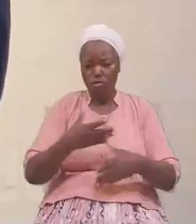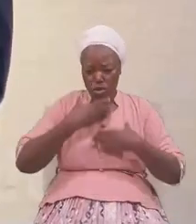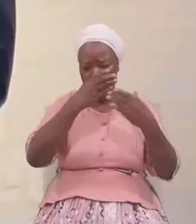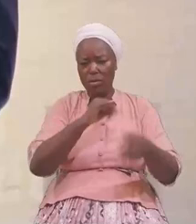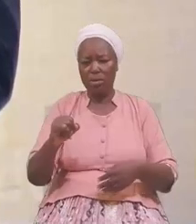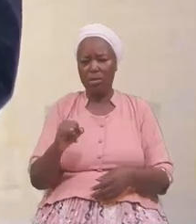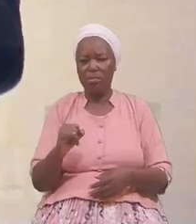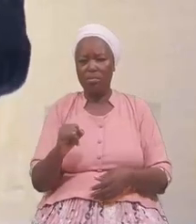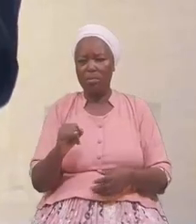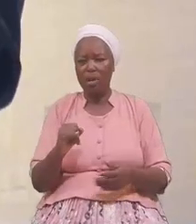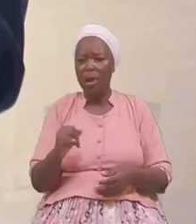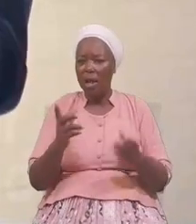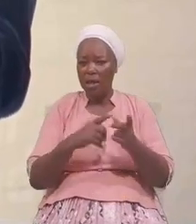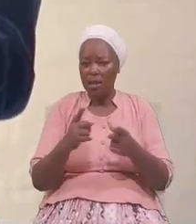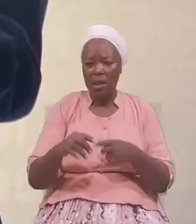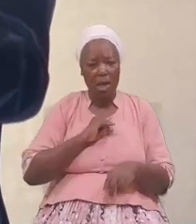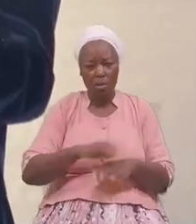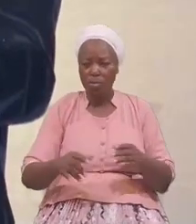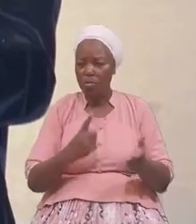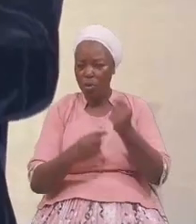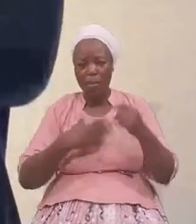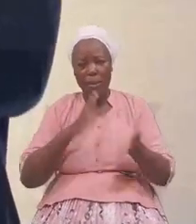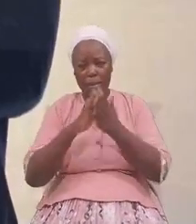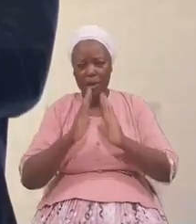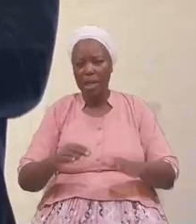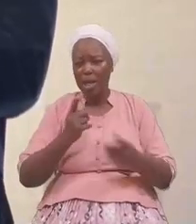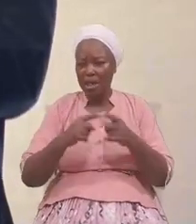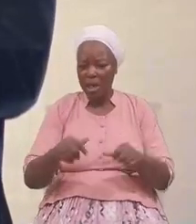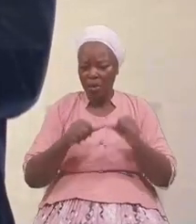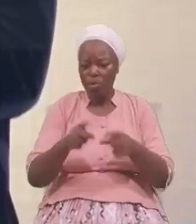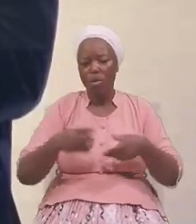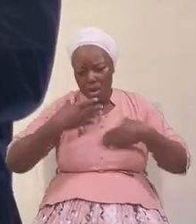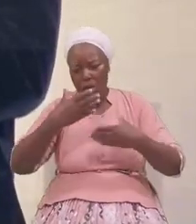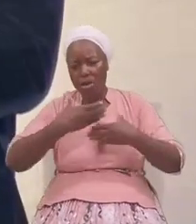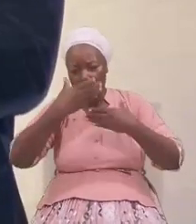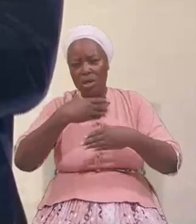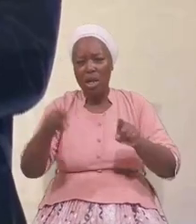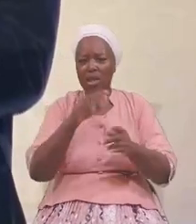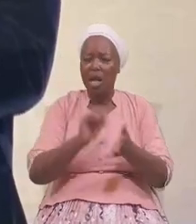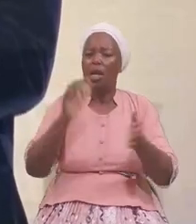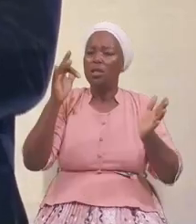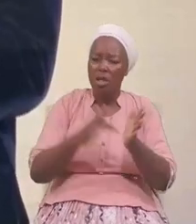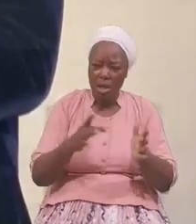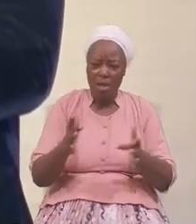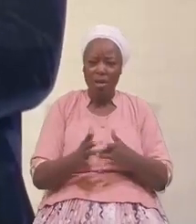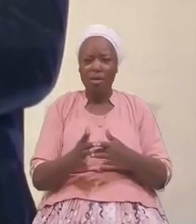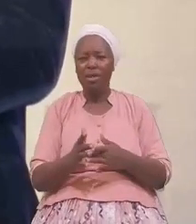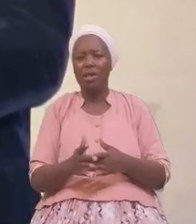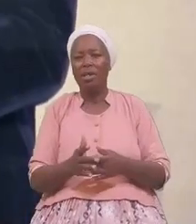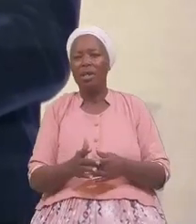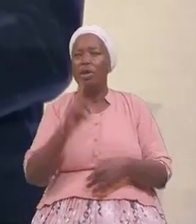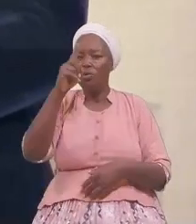et je ne me tais pas, et je continue à crier, Jésus, fils de